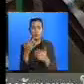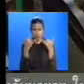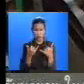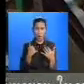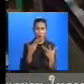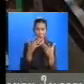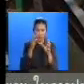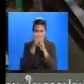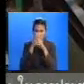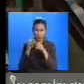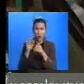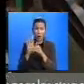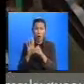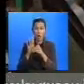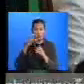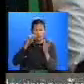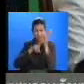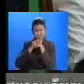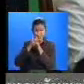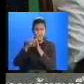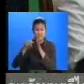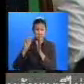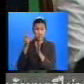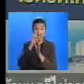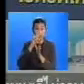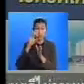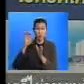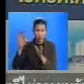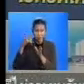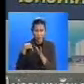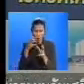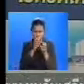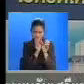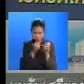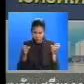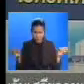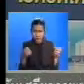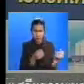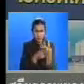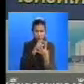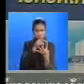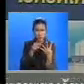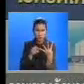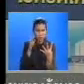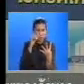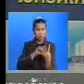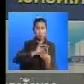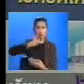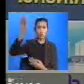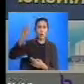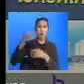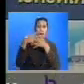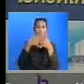ลำดับนิวคลีโอของยนไวัสไขหวัดใหญ่สายพันธุ์ใหม่ที่สามารถถอดได้แล้ว 4ยีนส่งไปที่ธนาคารยีนของสหรัฐ